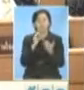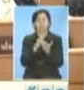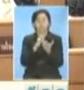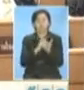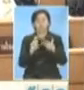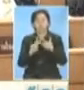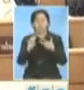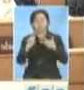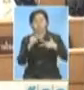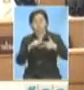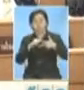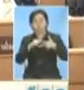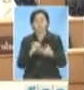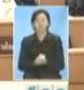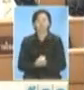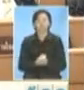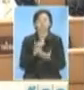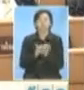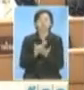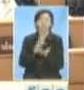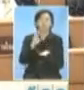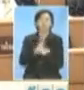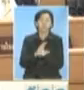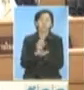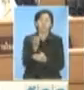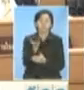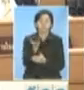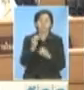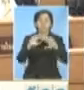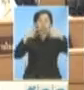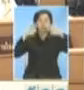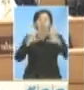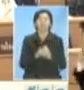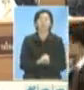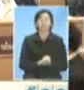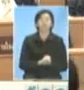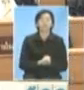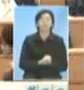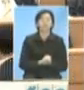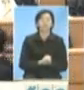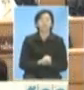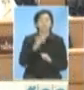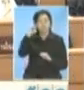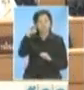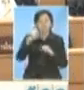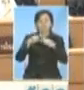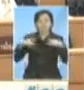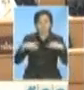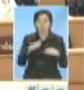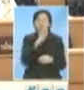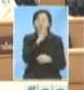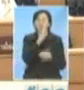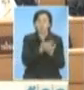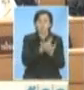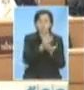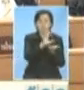ครับเพราะจะเห็นว่าตัวงบประมาณและเม็ดเงินที่ได้ขอมาจากรัฐบาลมันไม่ได้สอดคล้องกับความเป็นจริงที่เกิดขึ้นในสถาน